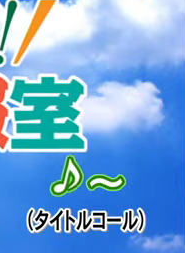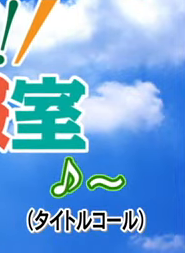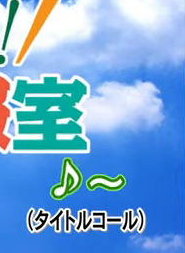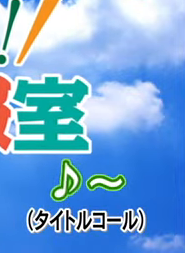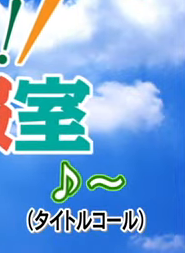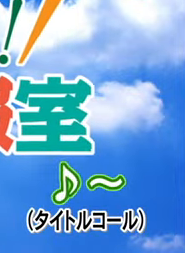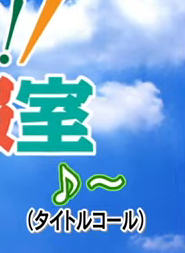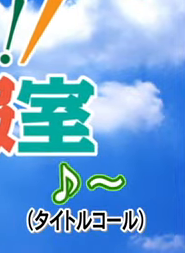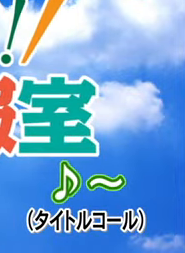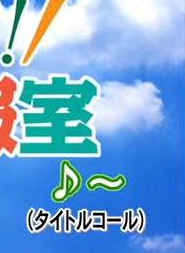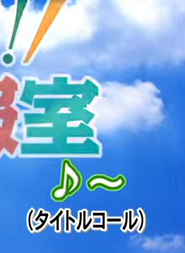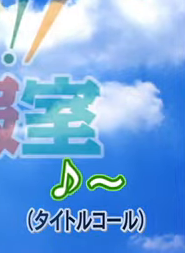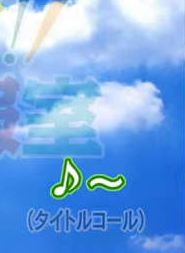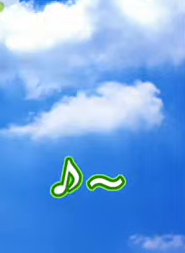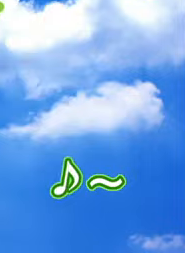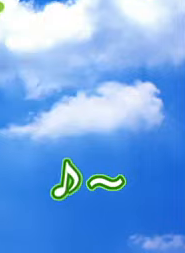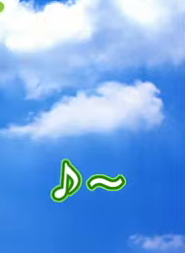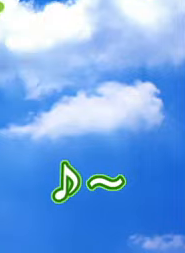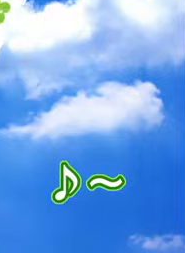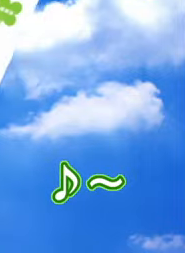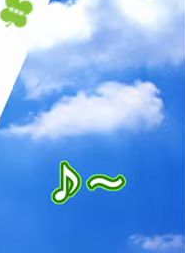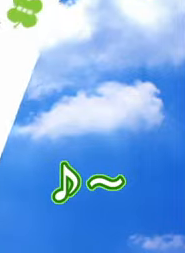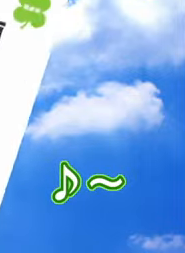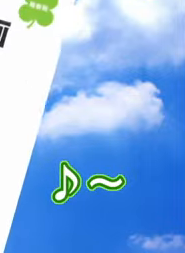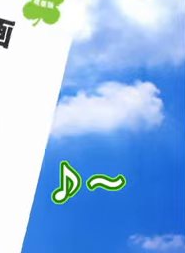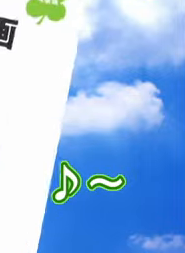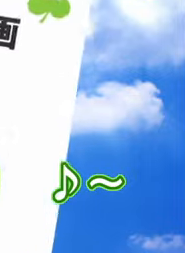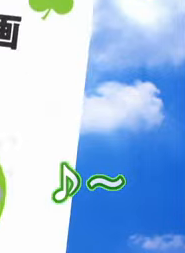岩手ワンコ広報室。